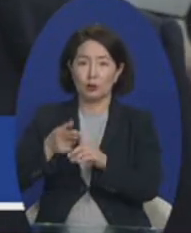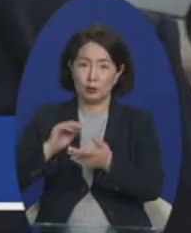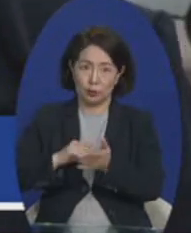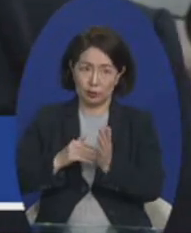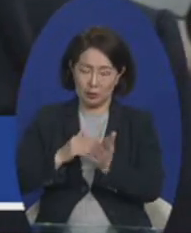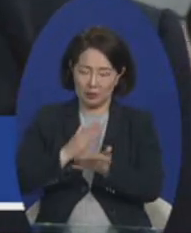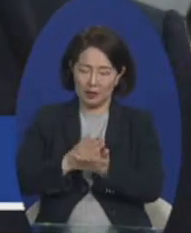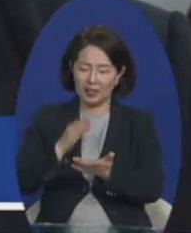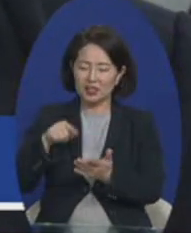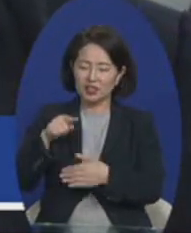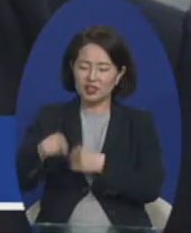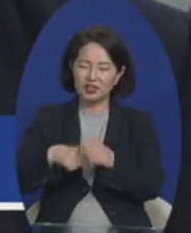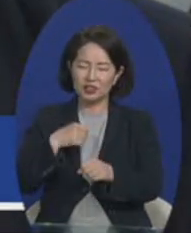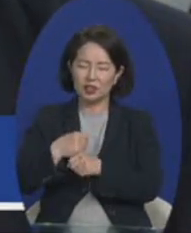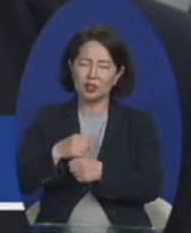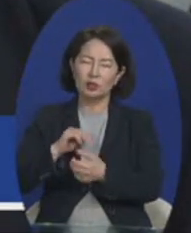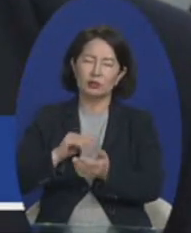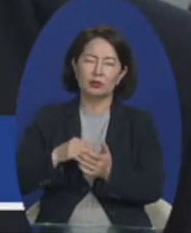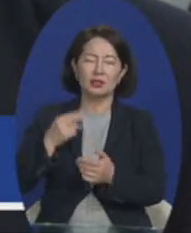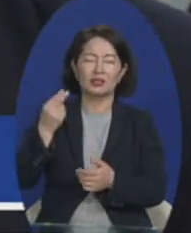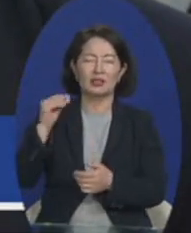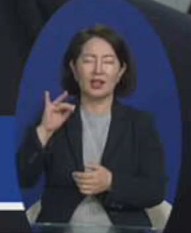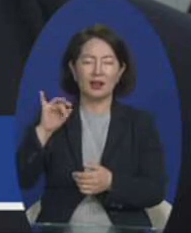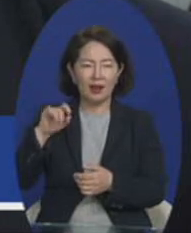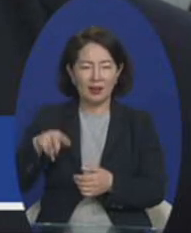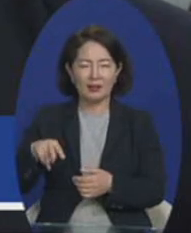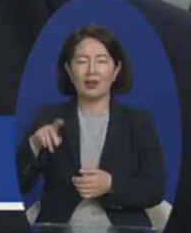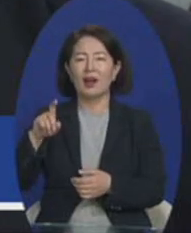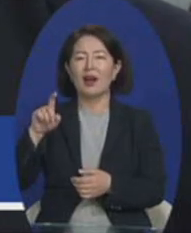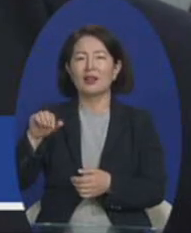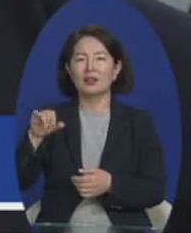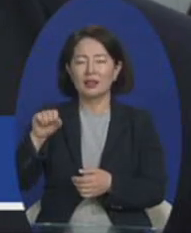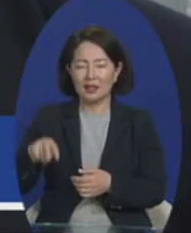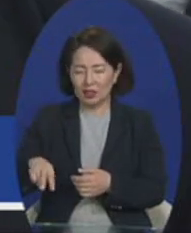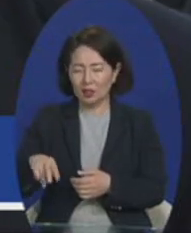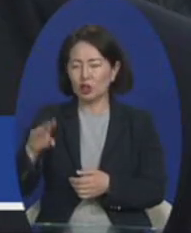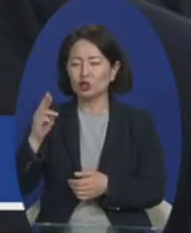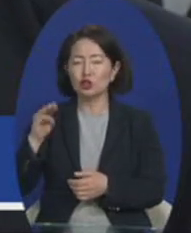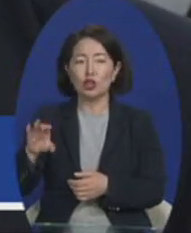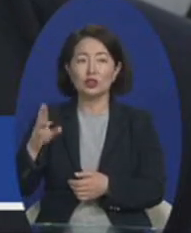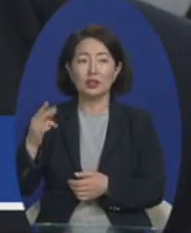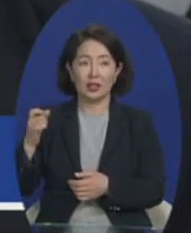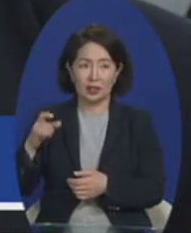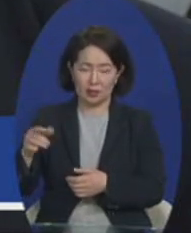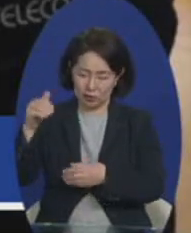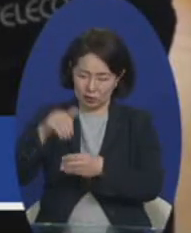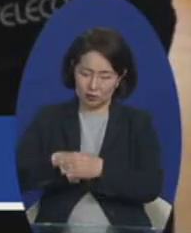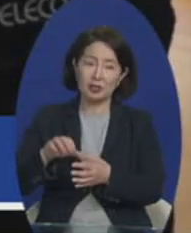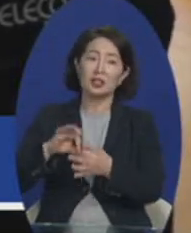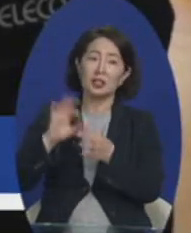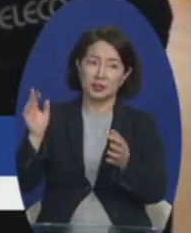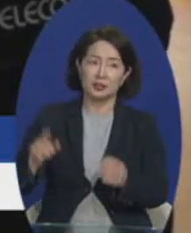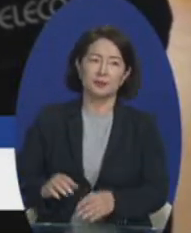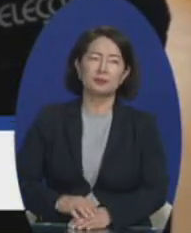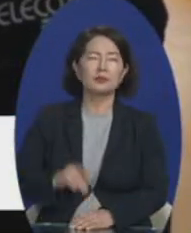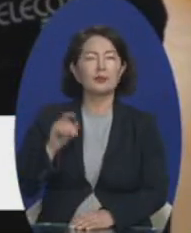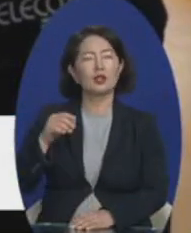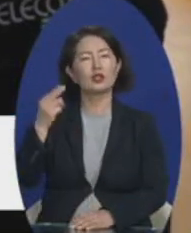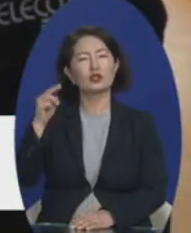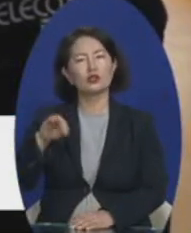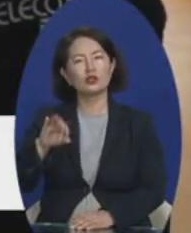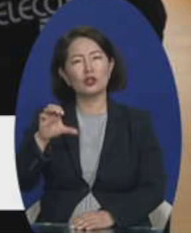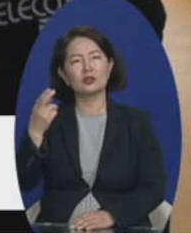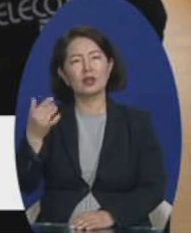төлөвлөгөөнд бол одоо жаргал, хатгал, тасан цэнгэл гурван орсон байгаа нэг ихний сум маань ингээд ашиглалтанд орчлоо. Ийхүү тасан цэнгэл